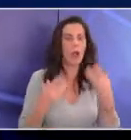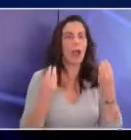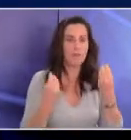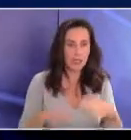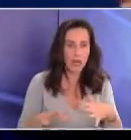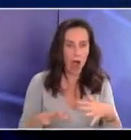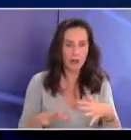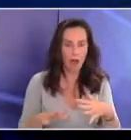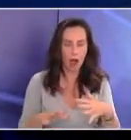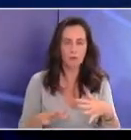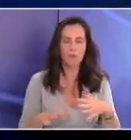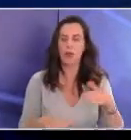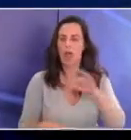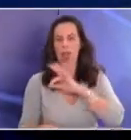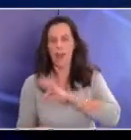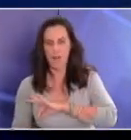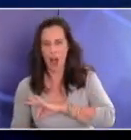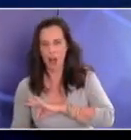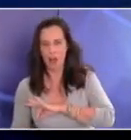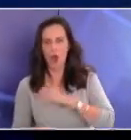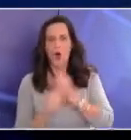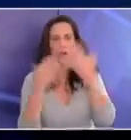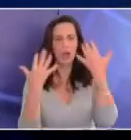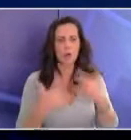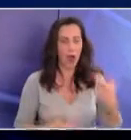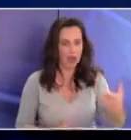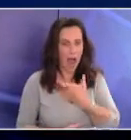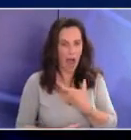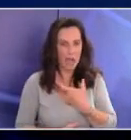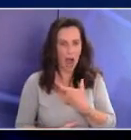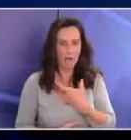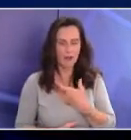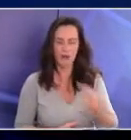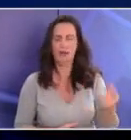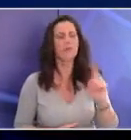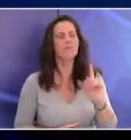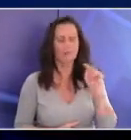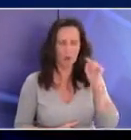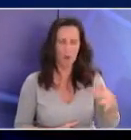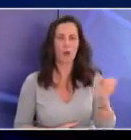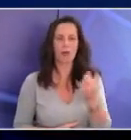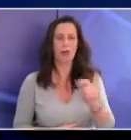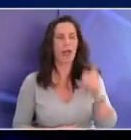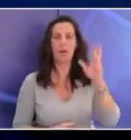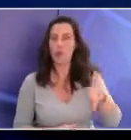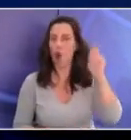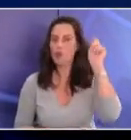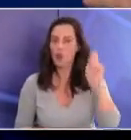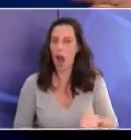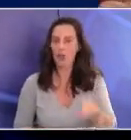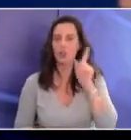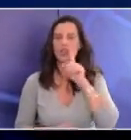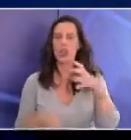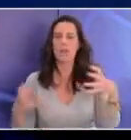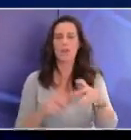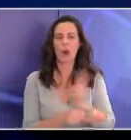הפסדת בככה וככה משחקים, הרווחת בככה וככה, עושים את החשבון, אתה חייב כסף, הם הגיעו לך ואתה תשלם, אם זה באשראי, על שם חברות